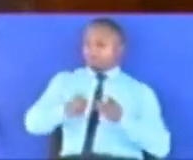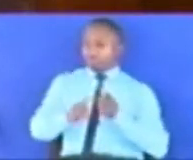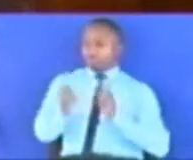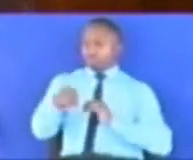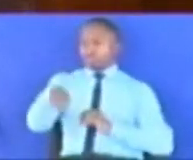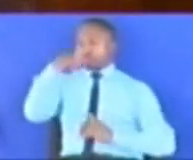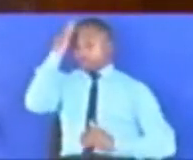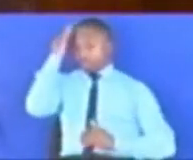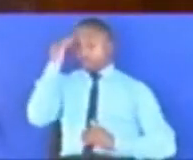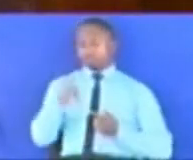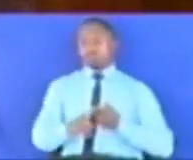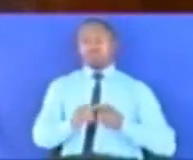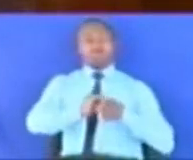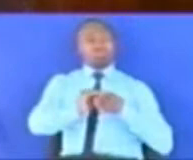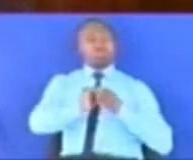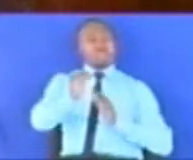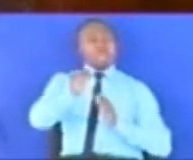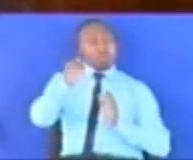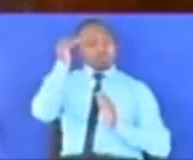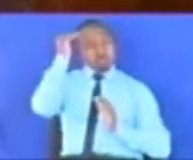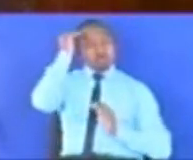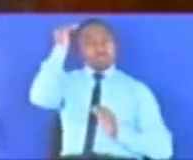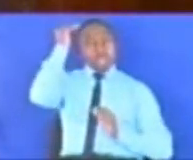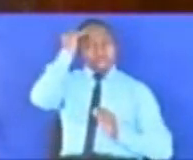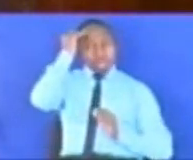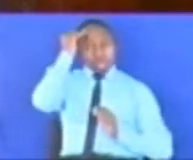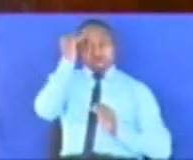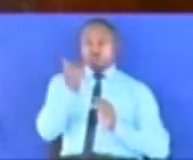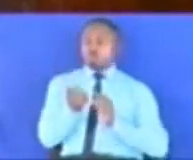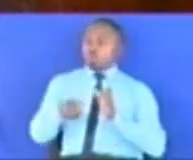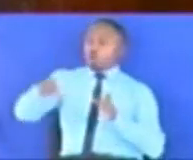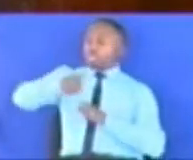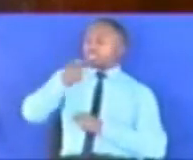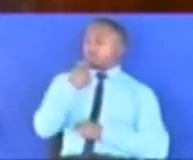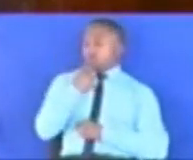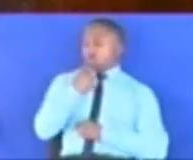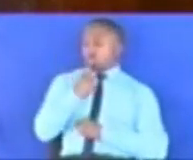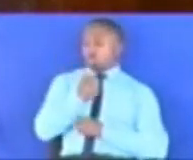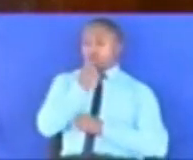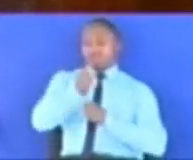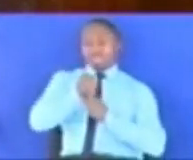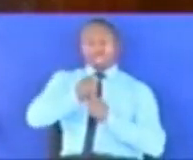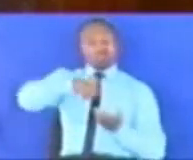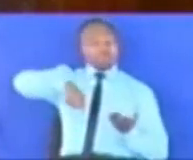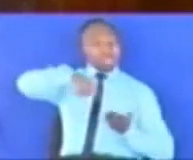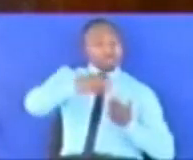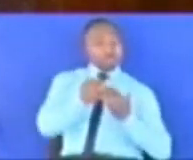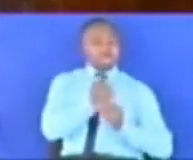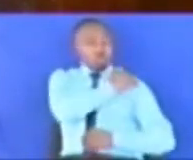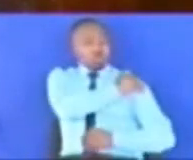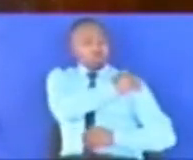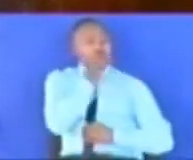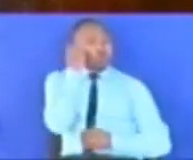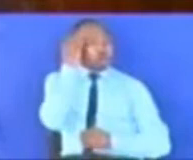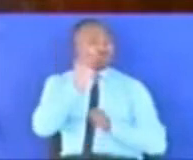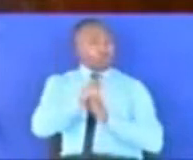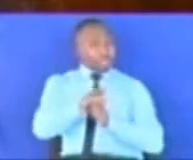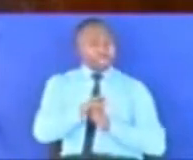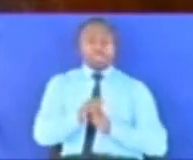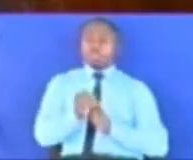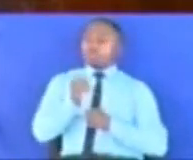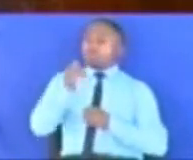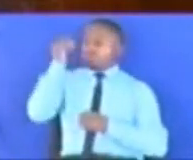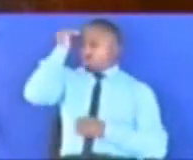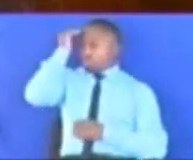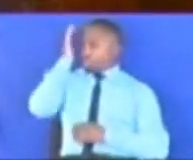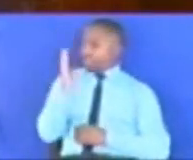na taratibu mliotumia kuwaongeza watumishi wa mijini kwa kuwa wanaona wagonjwa wengi, busara hiyo hiyo itumike kwa watumishi